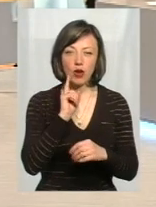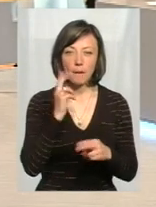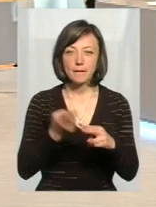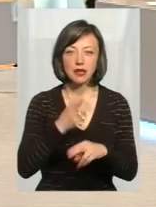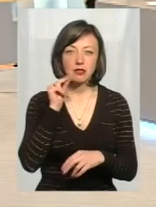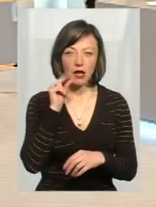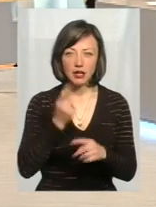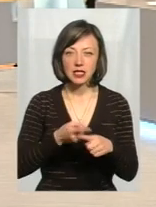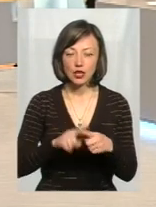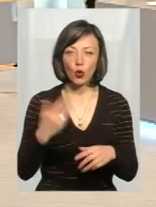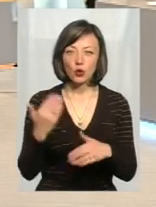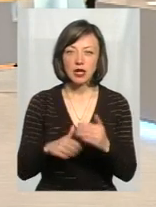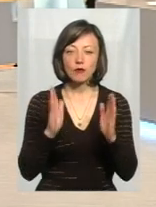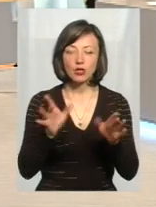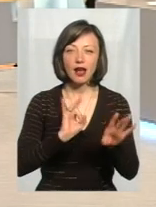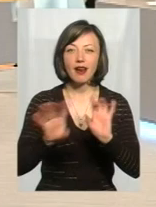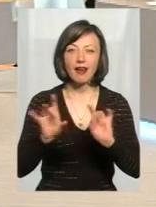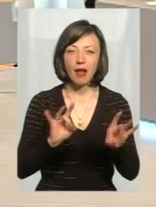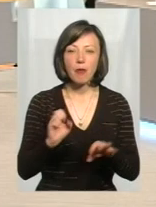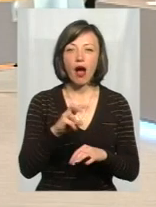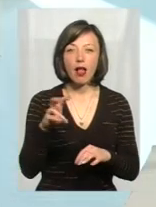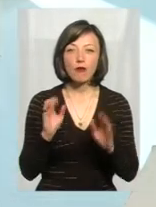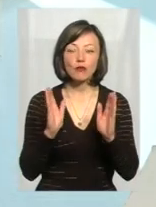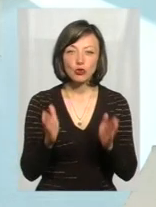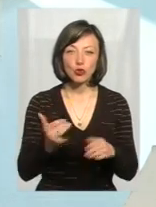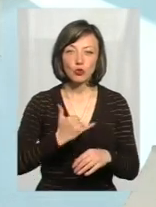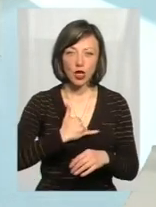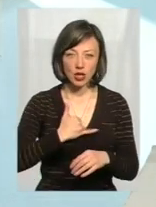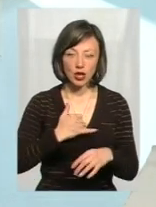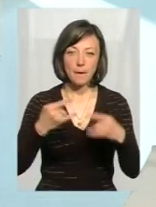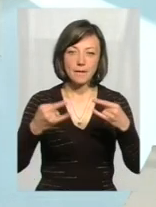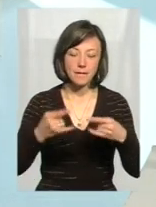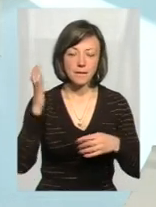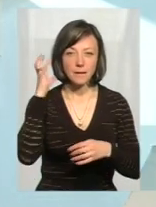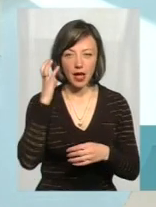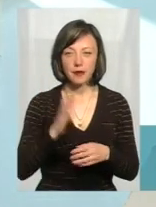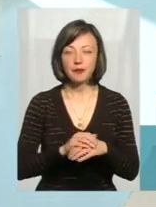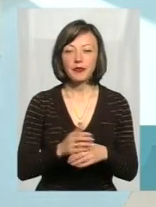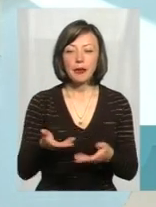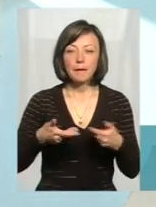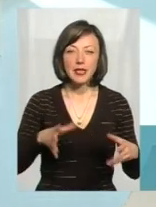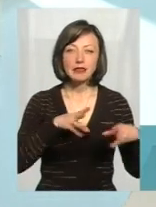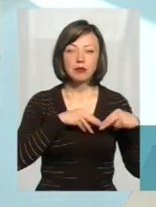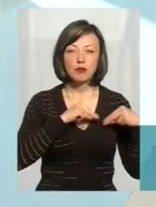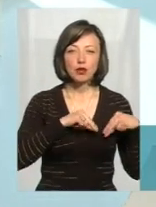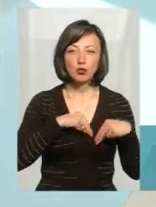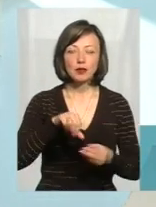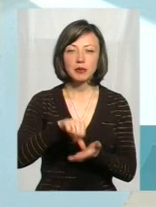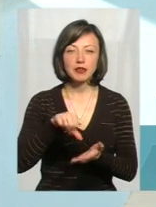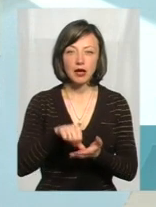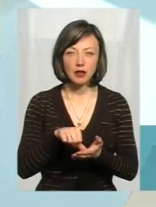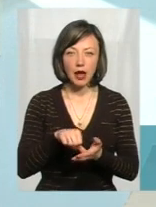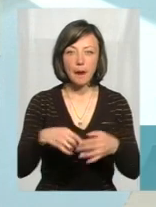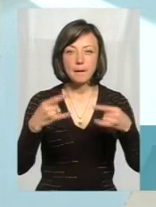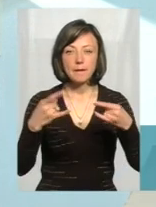дат. Тому що це вже, як кажуть, буде реклама, але вона буде в наших медіа. Ми тут співпрацюємо саме із представниками